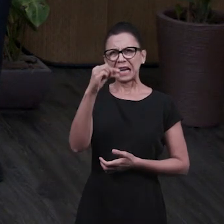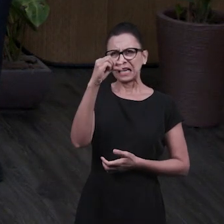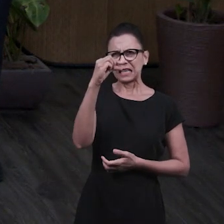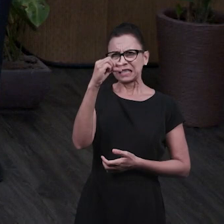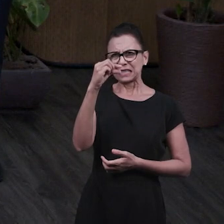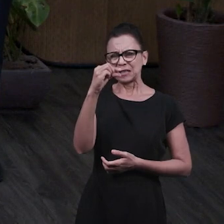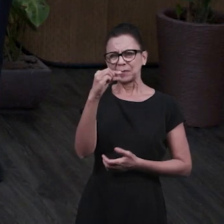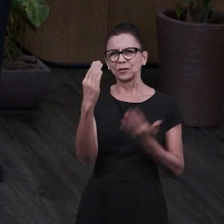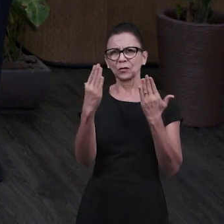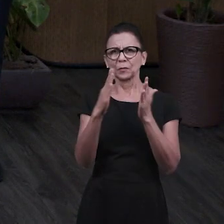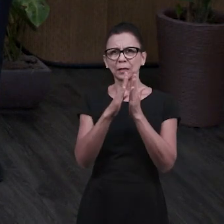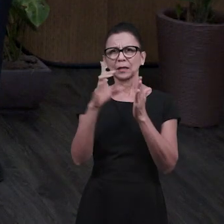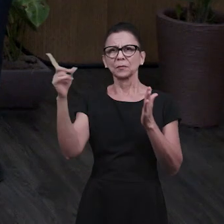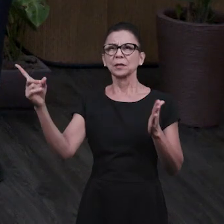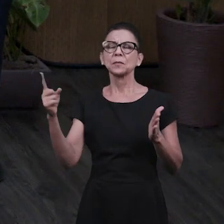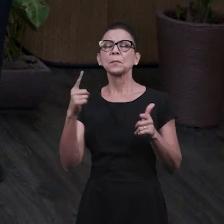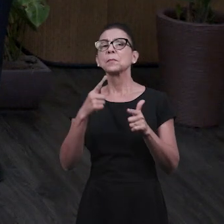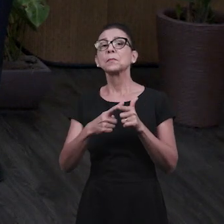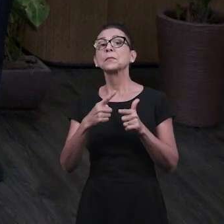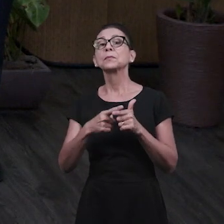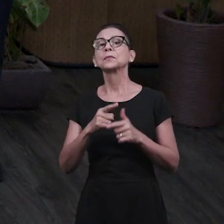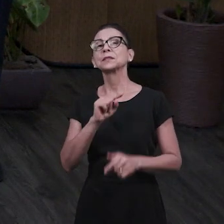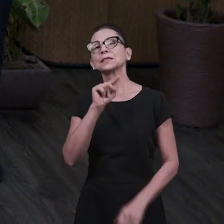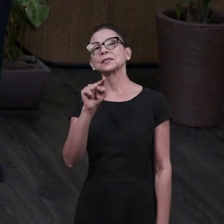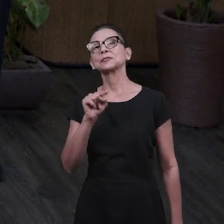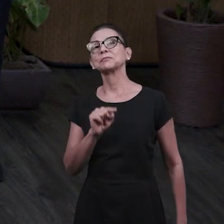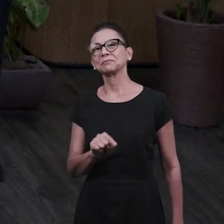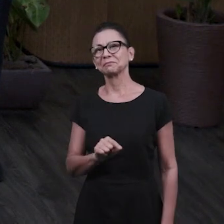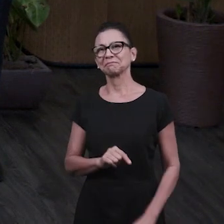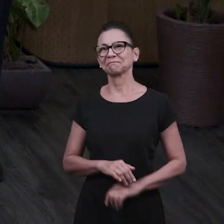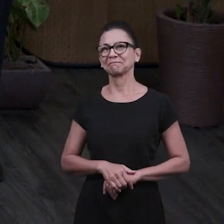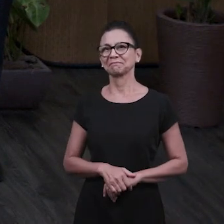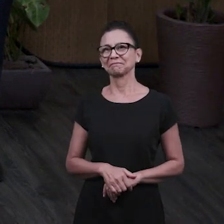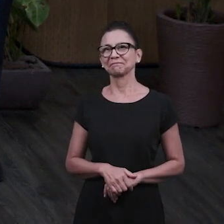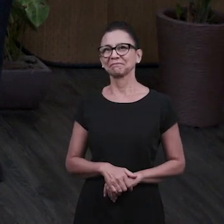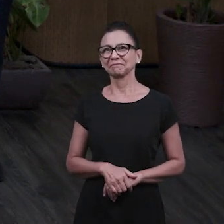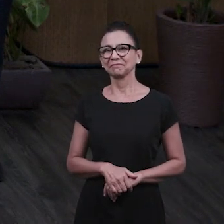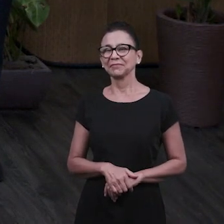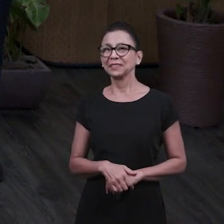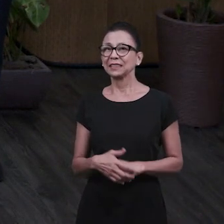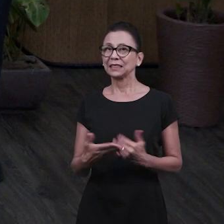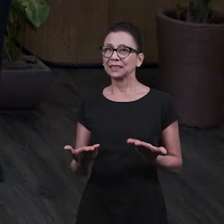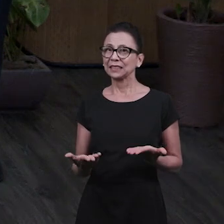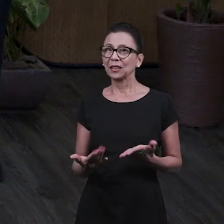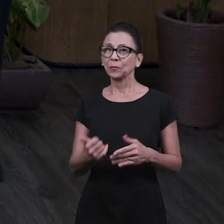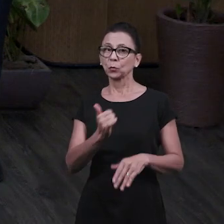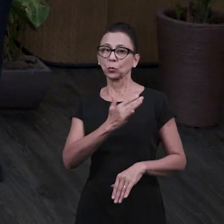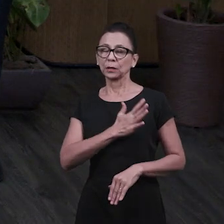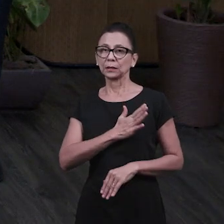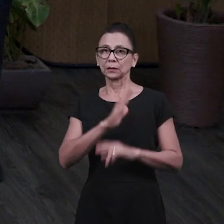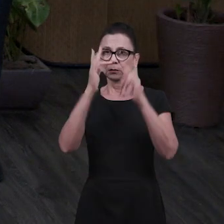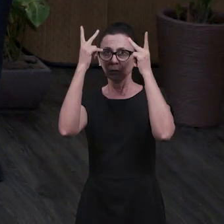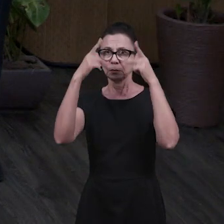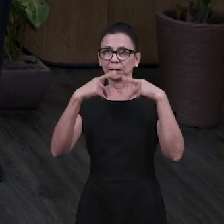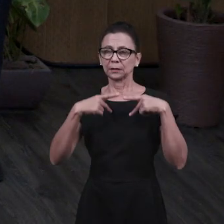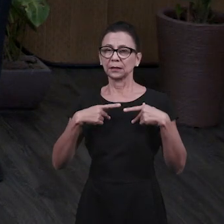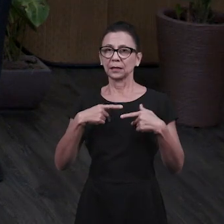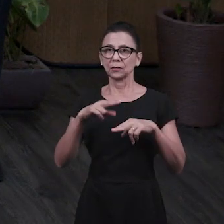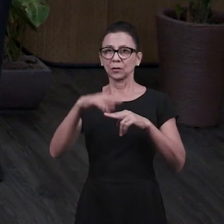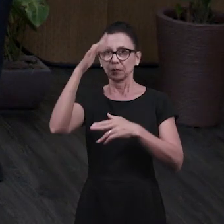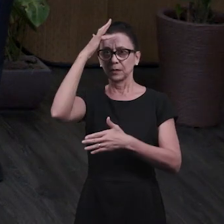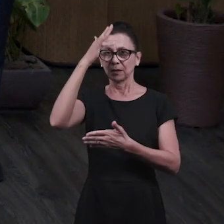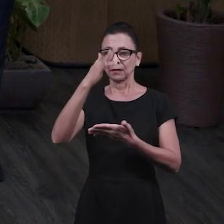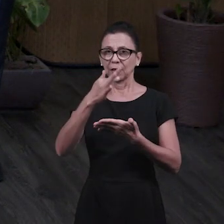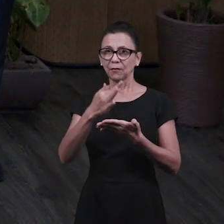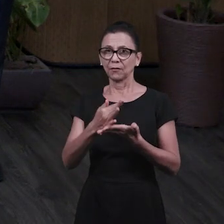sémence est la parole de Dieu. La parole de Dieu dans le cœur de l'homme par la foi en Jésus et